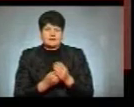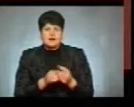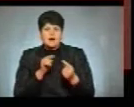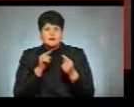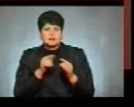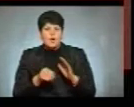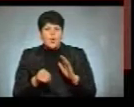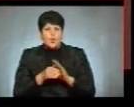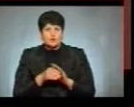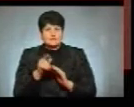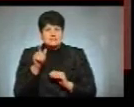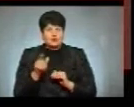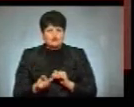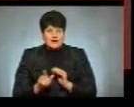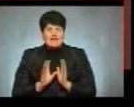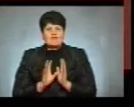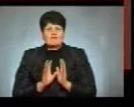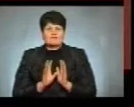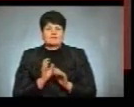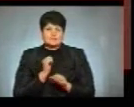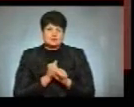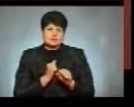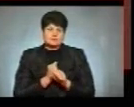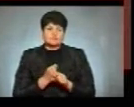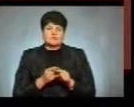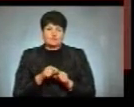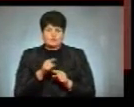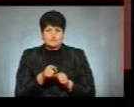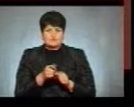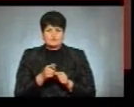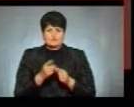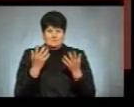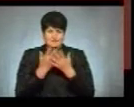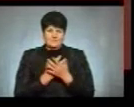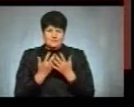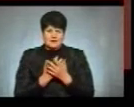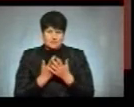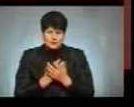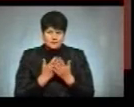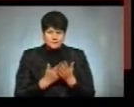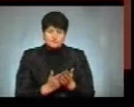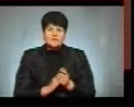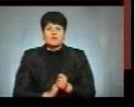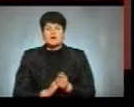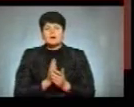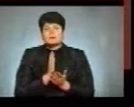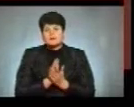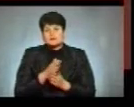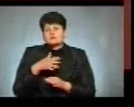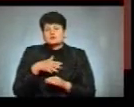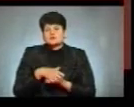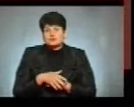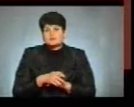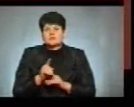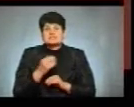антикорупціонера, він втілений і персоніфікований в цьому образі. Хоча люди, ну, мали би розуміти, от навіть